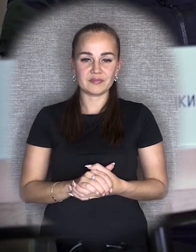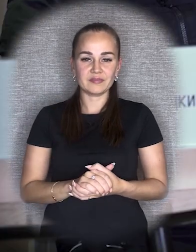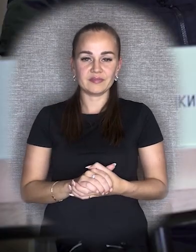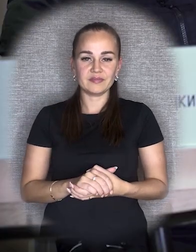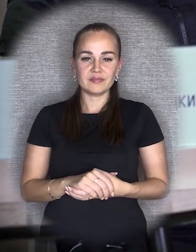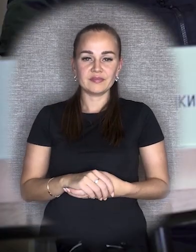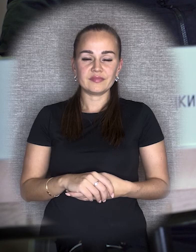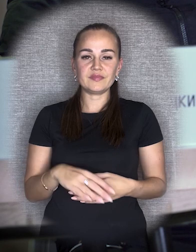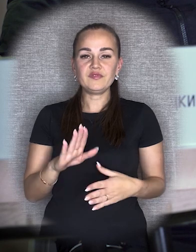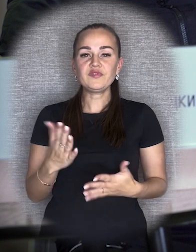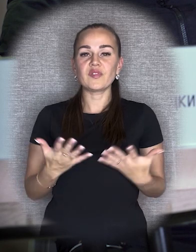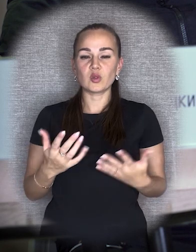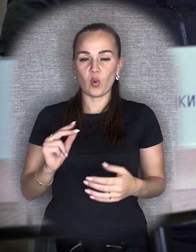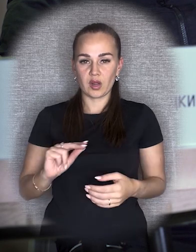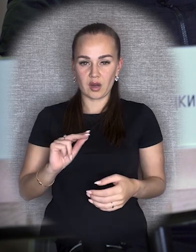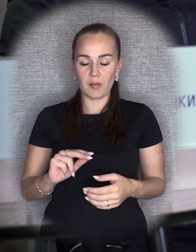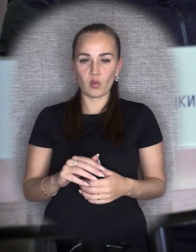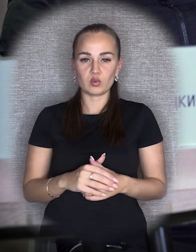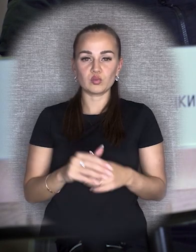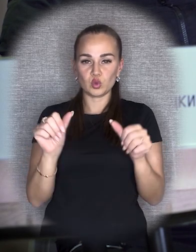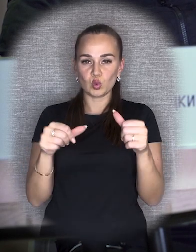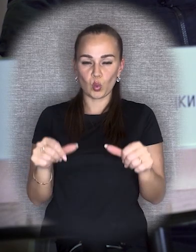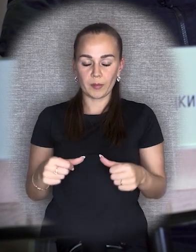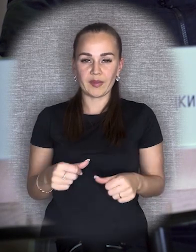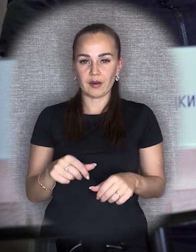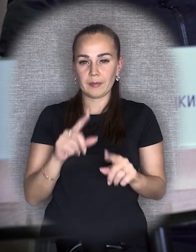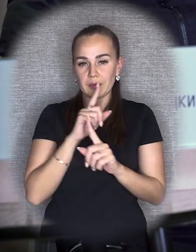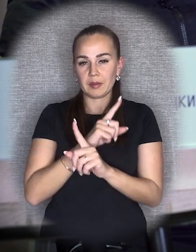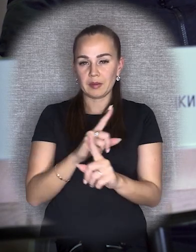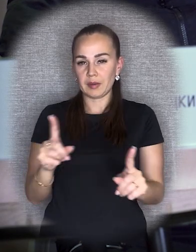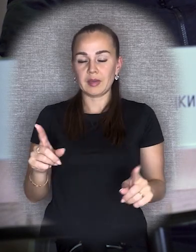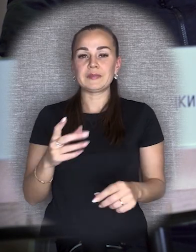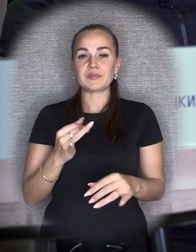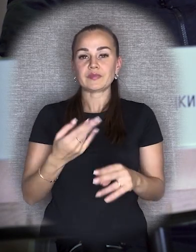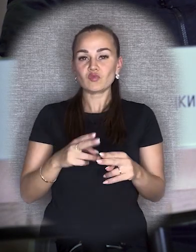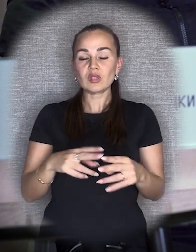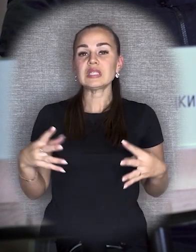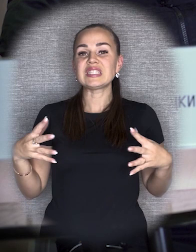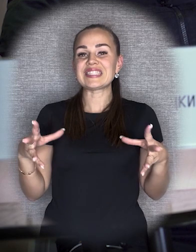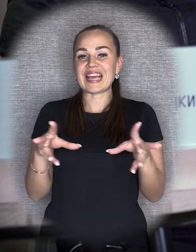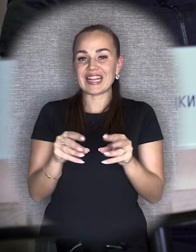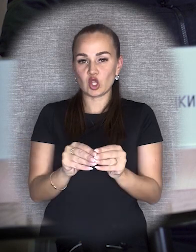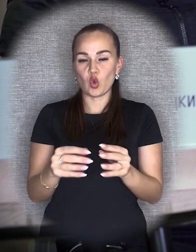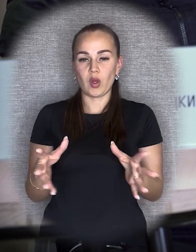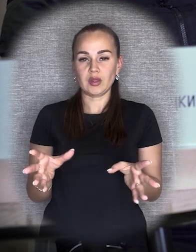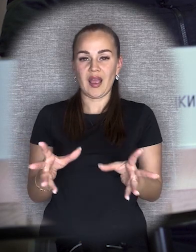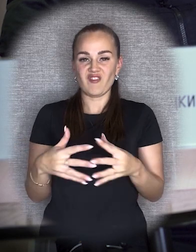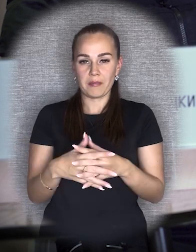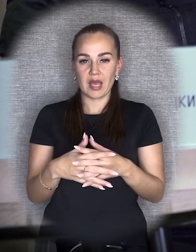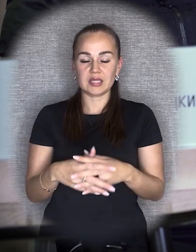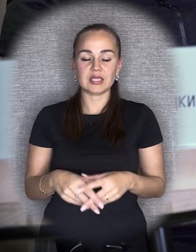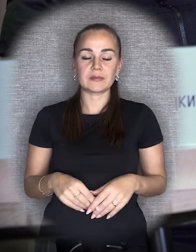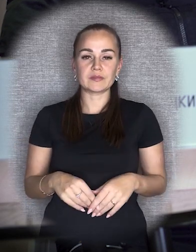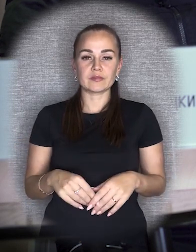все направления, в которых работают скульпторы. Поэтому вот это разнообразие, соединенное вместе, своего рода тоже